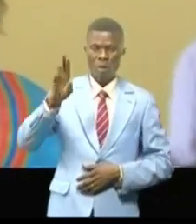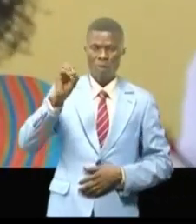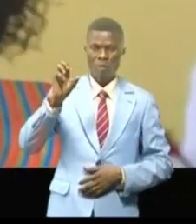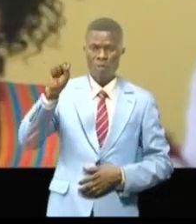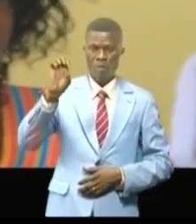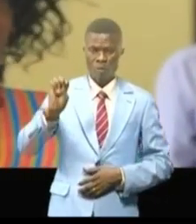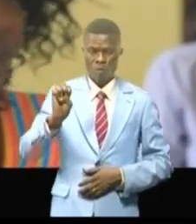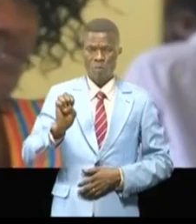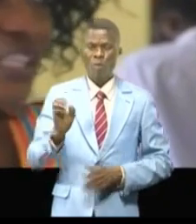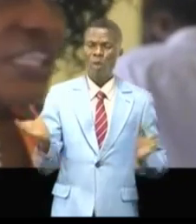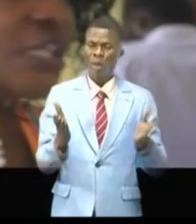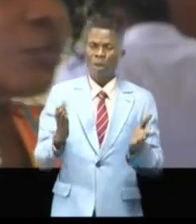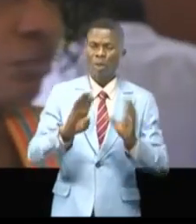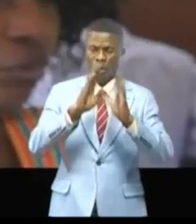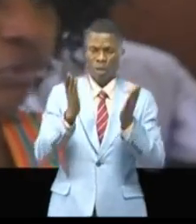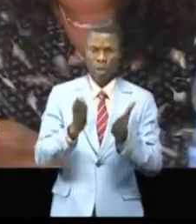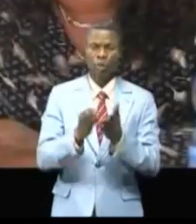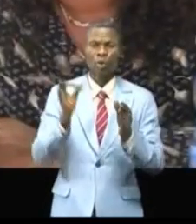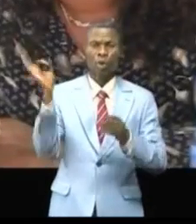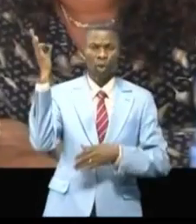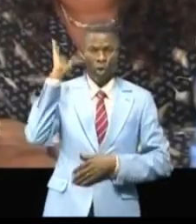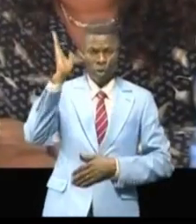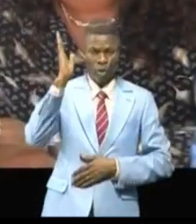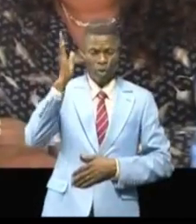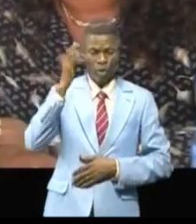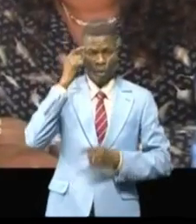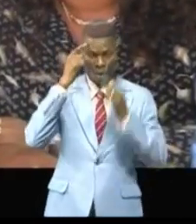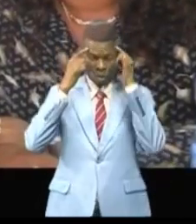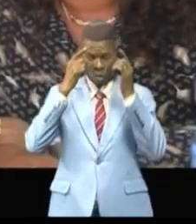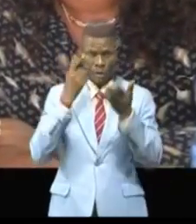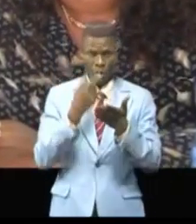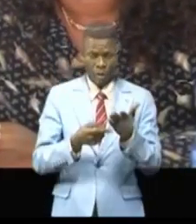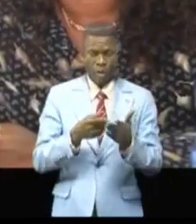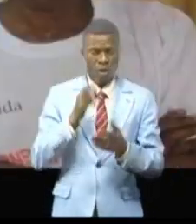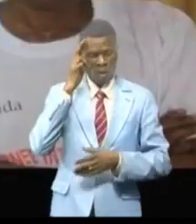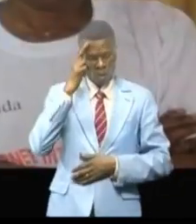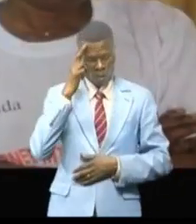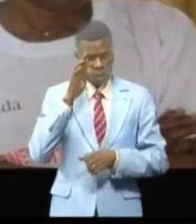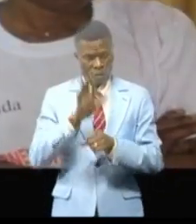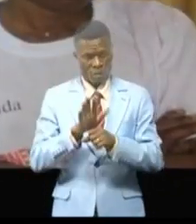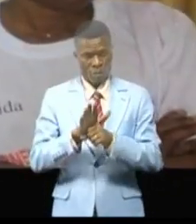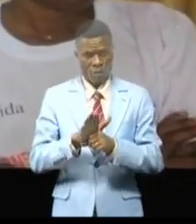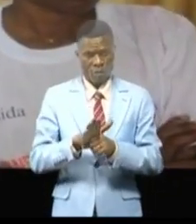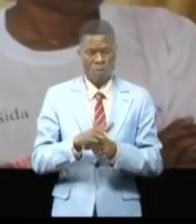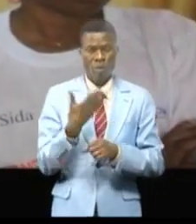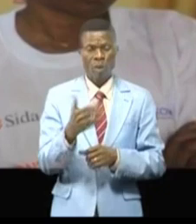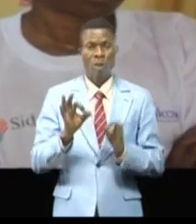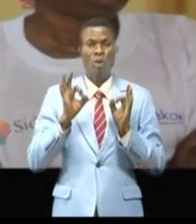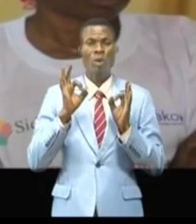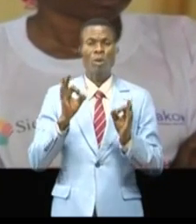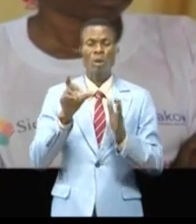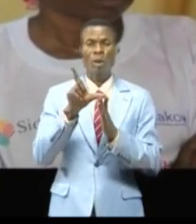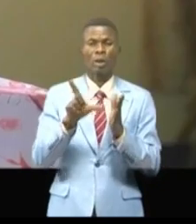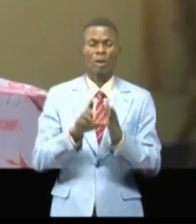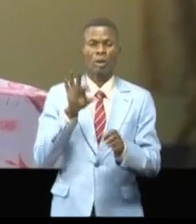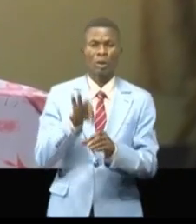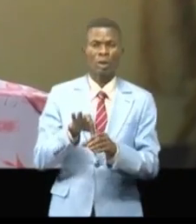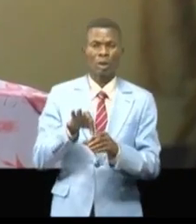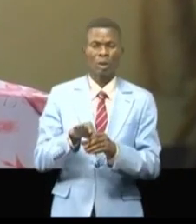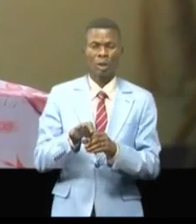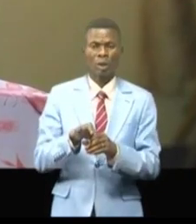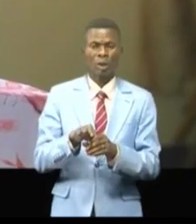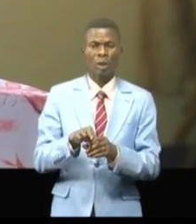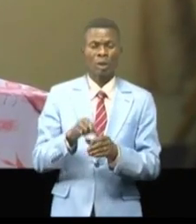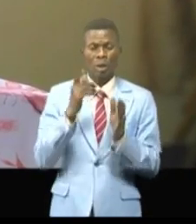motivé l'organisation de ces assises par le souci de réfléchir sur les innovations de la loi électorale en vue